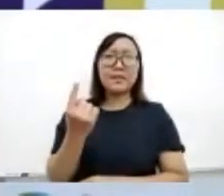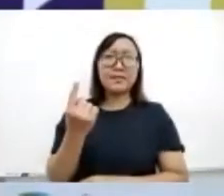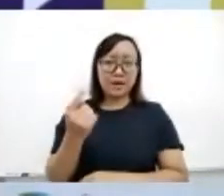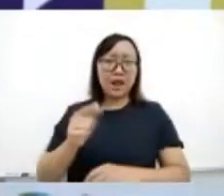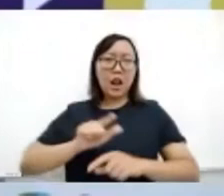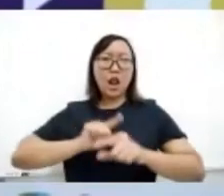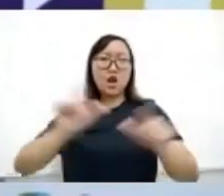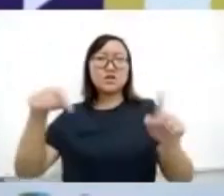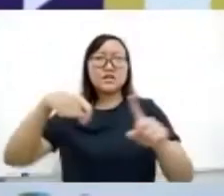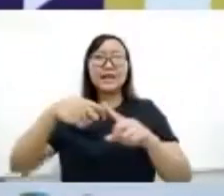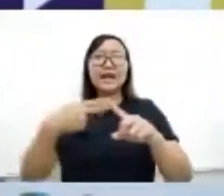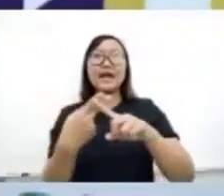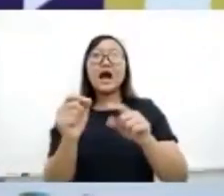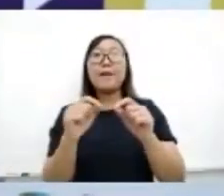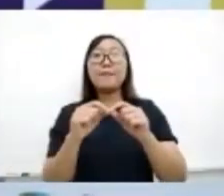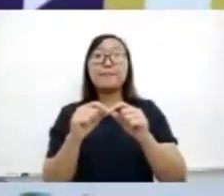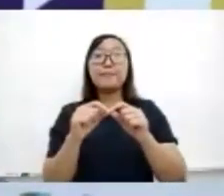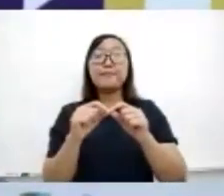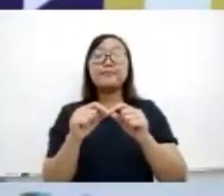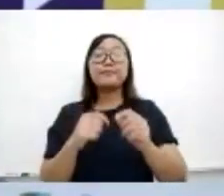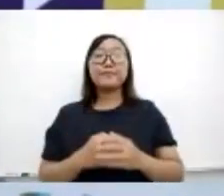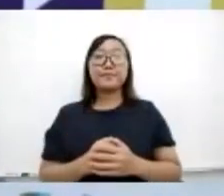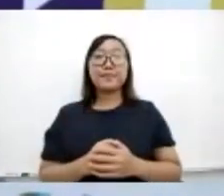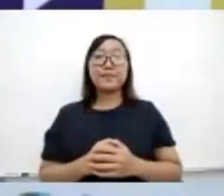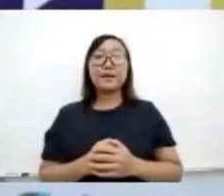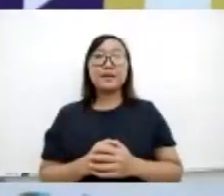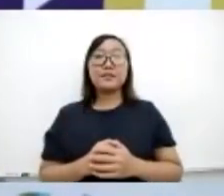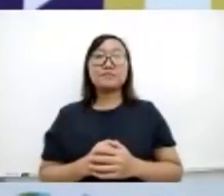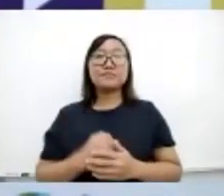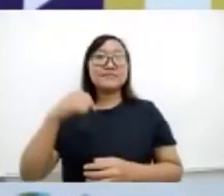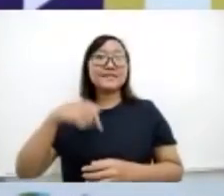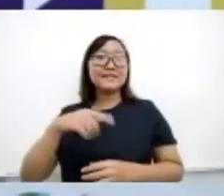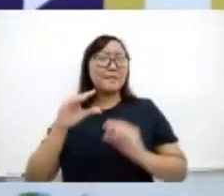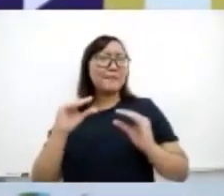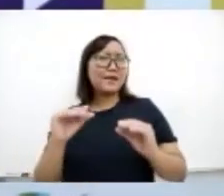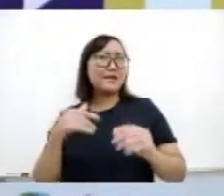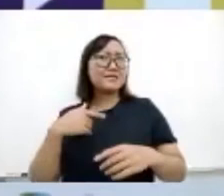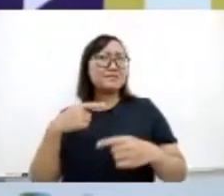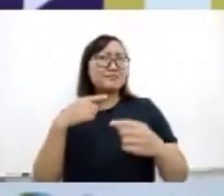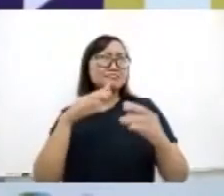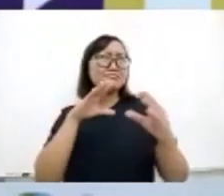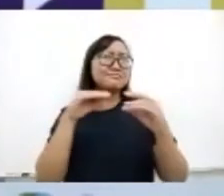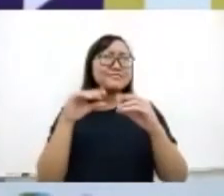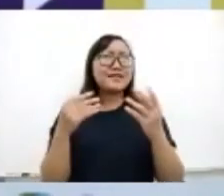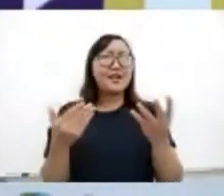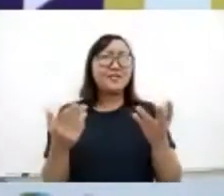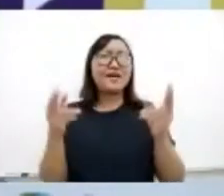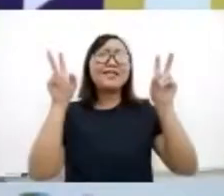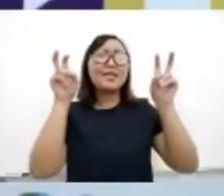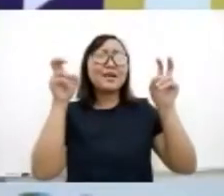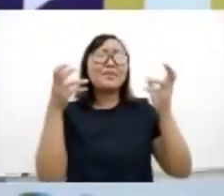launching kiham dan kita akan membicarakan pagi ini tema yang cukup berat dia tapi akan